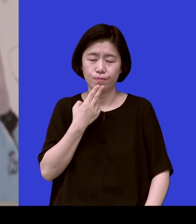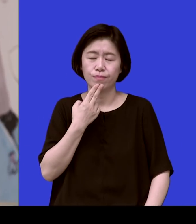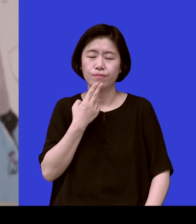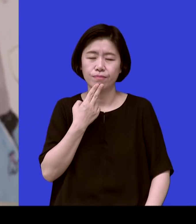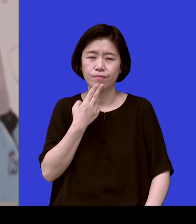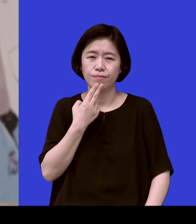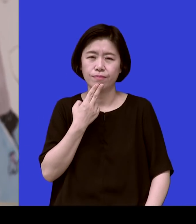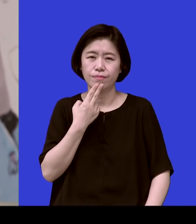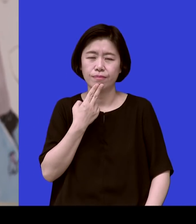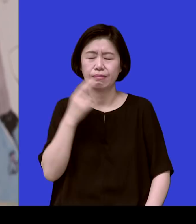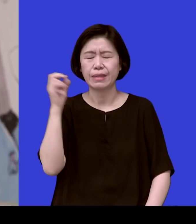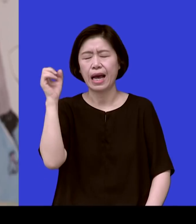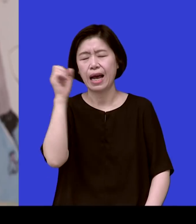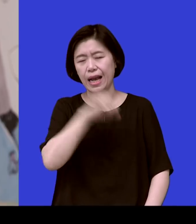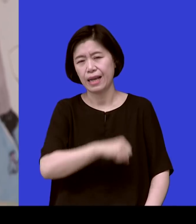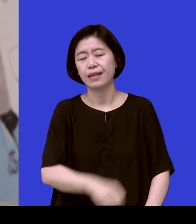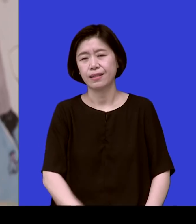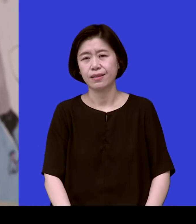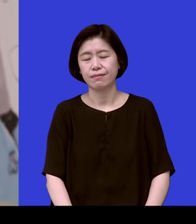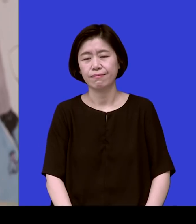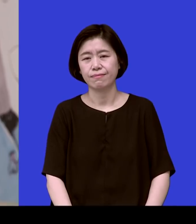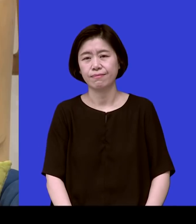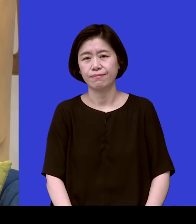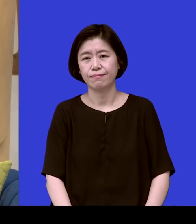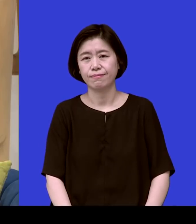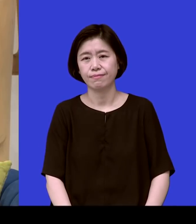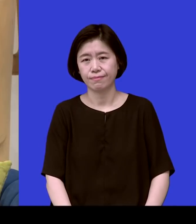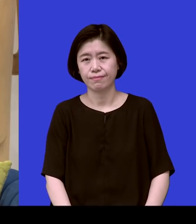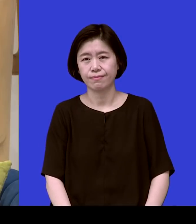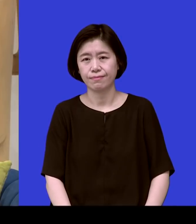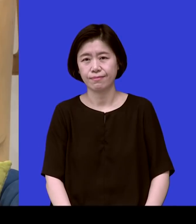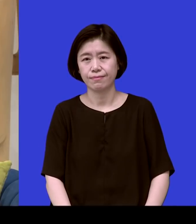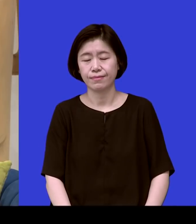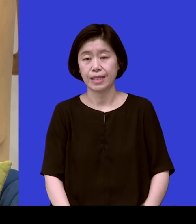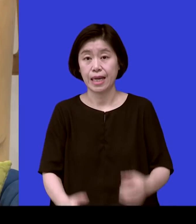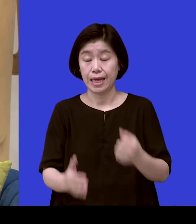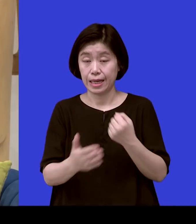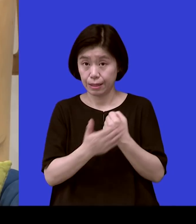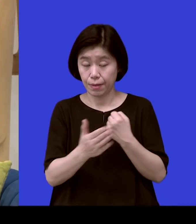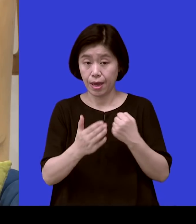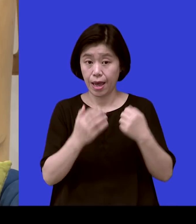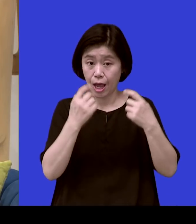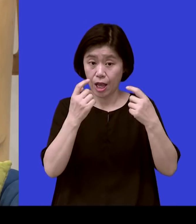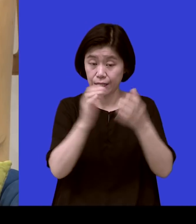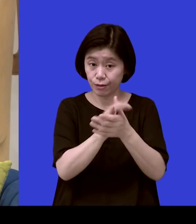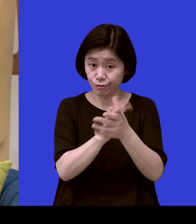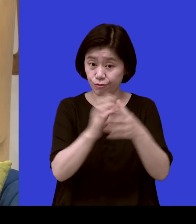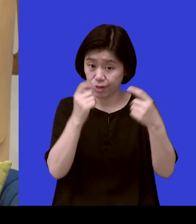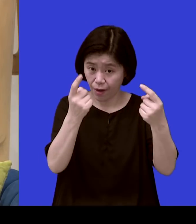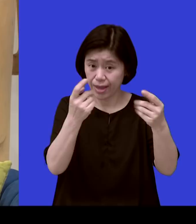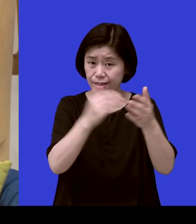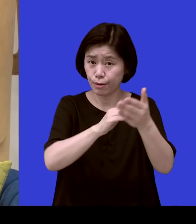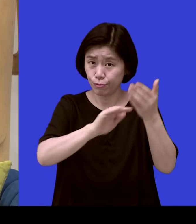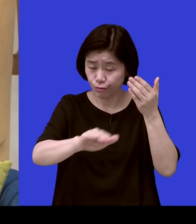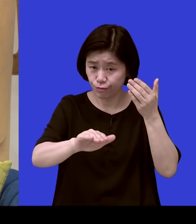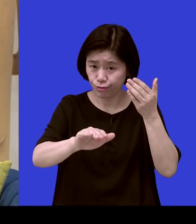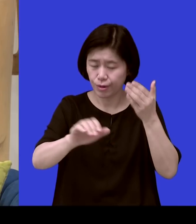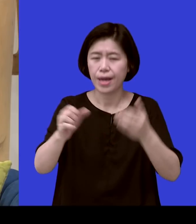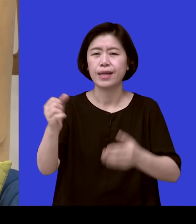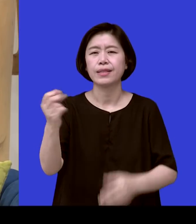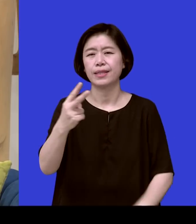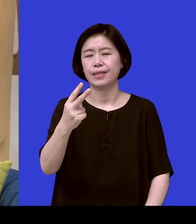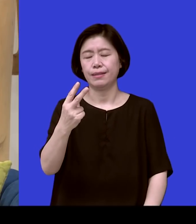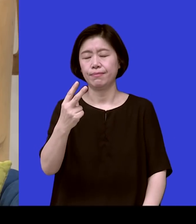거기서 알게 됐어요. 네. 그래서 집으로 오자마자 다시 짐을 싸가지고 엄마가 2주만